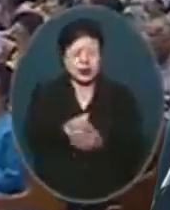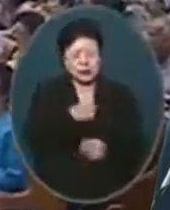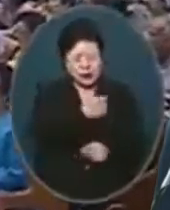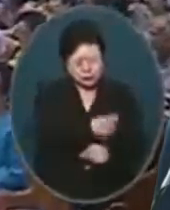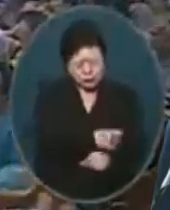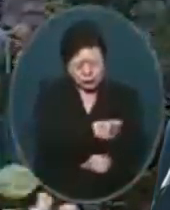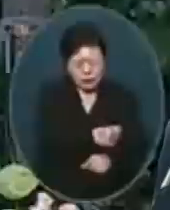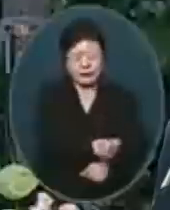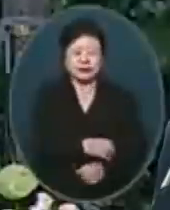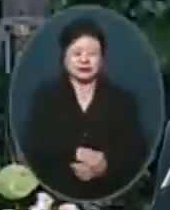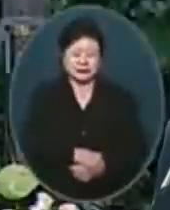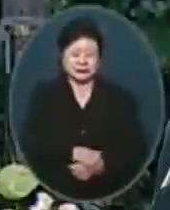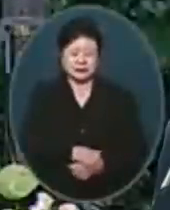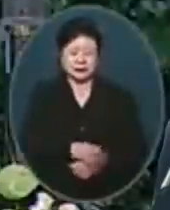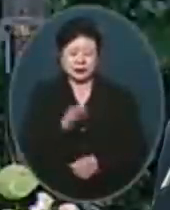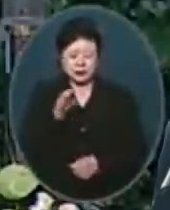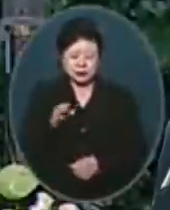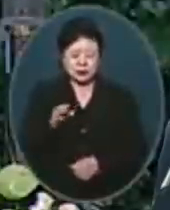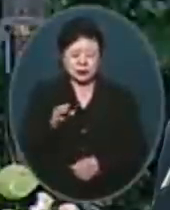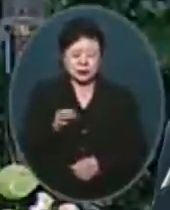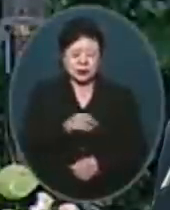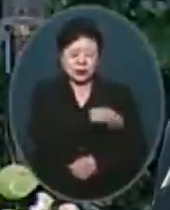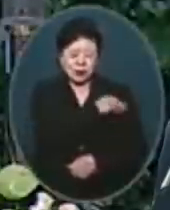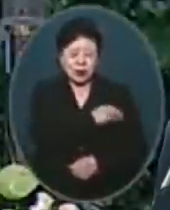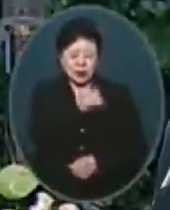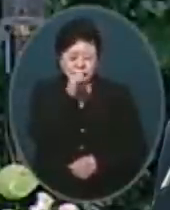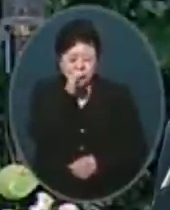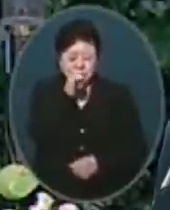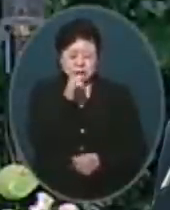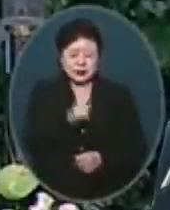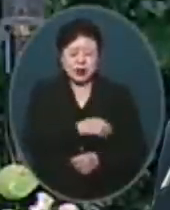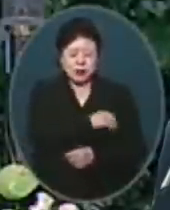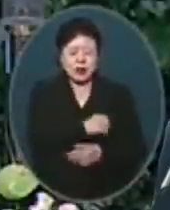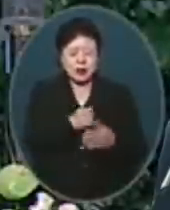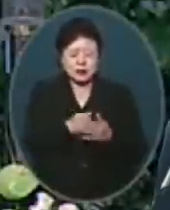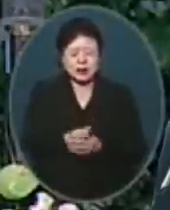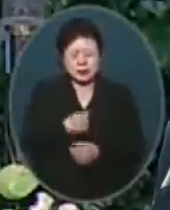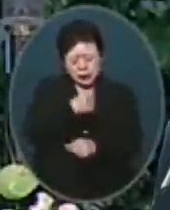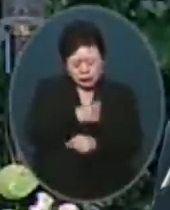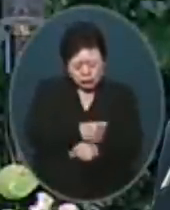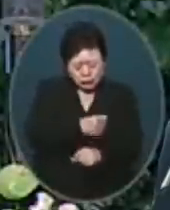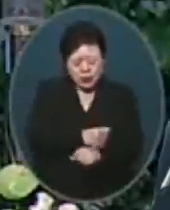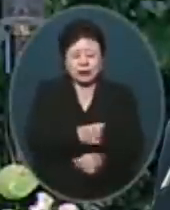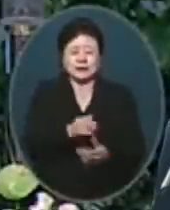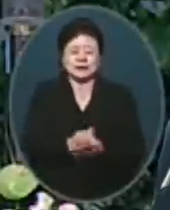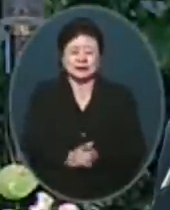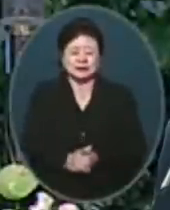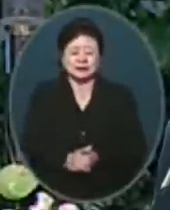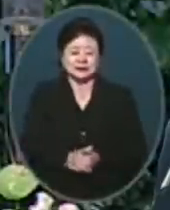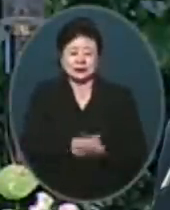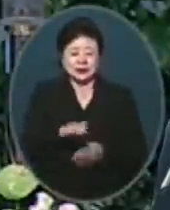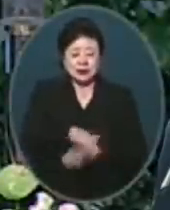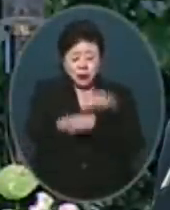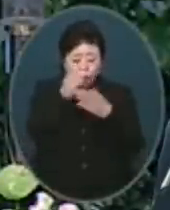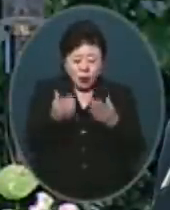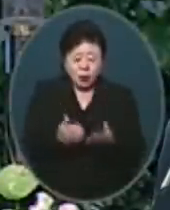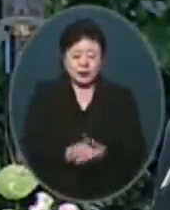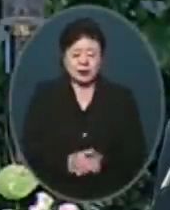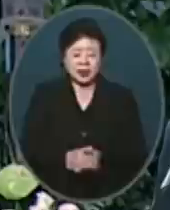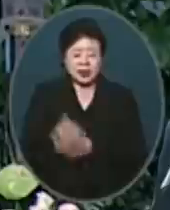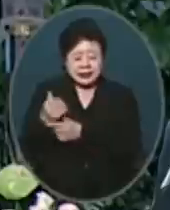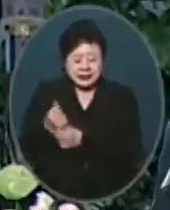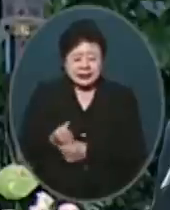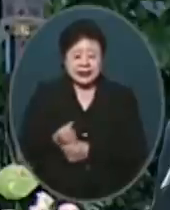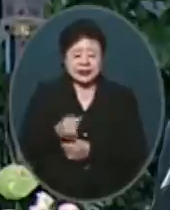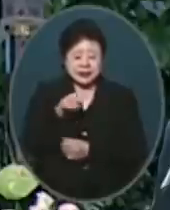수고하고 허덕이고 권력이 있으면 권력 때문에 수고합니다. 우리는 다 우리가 기댈 수